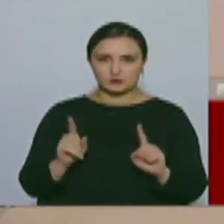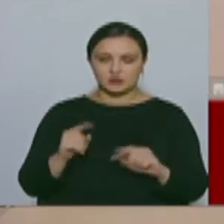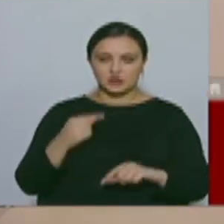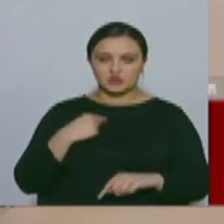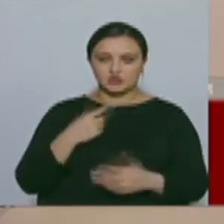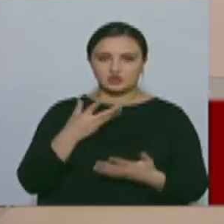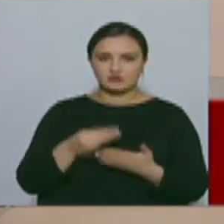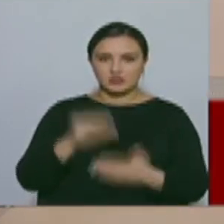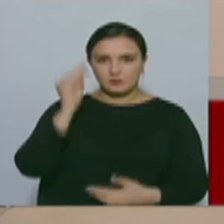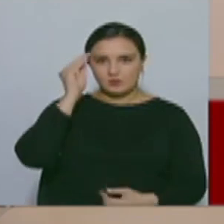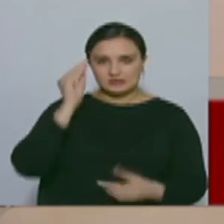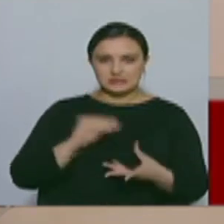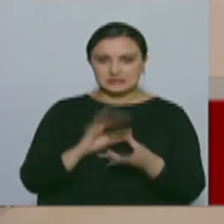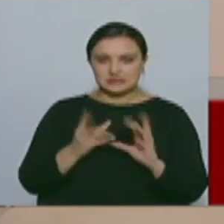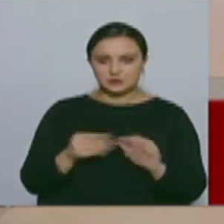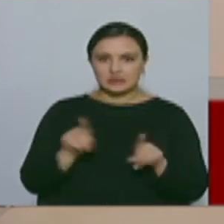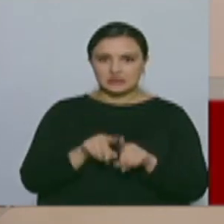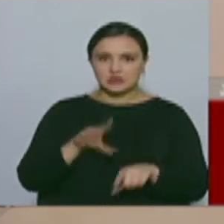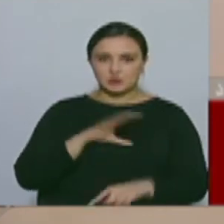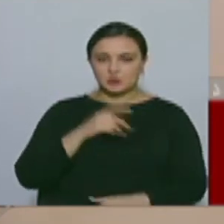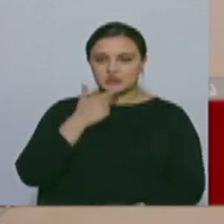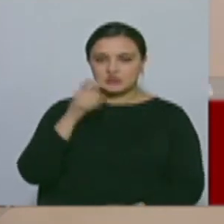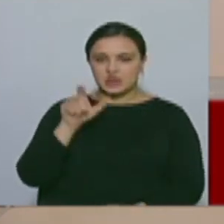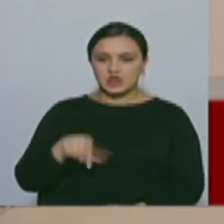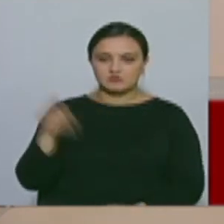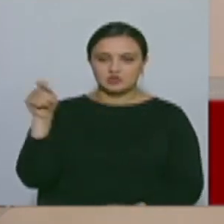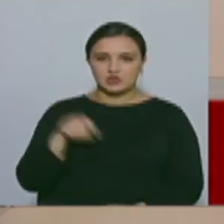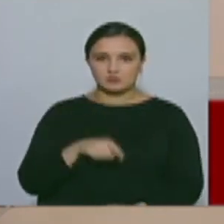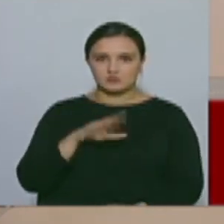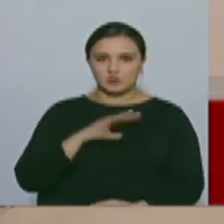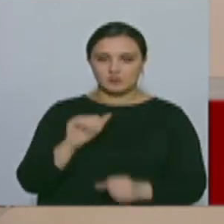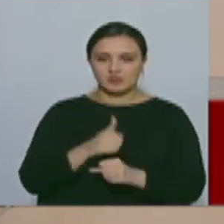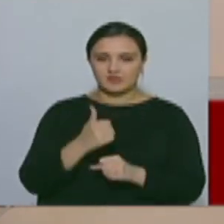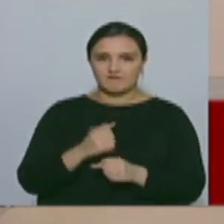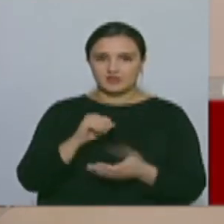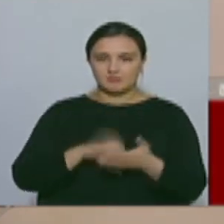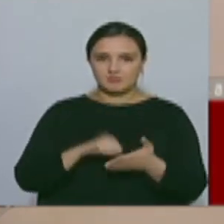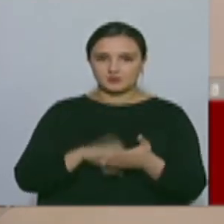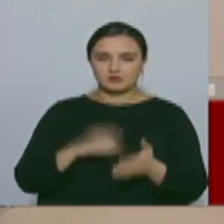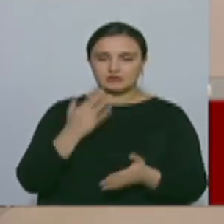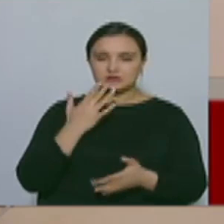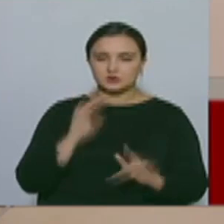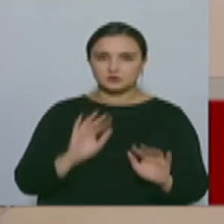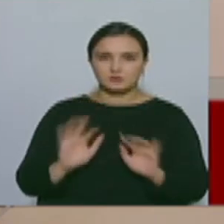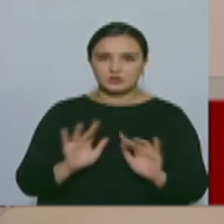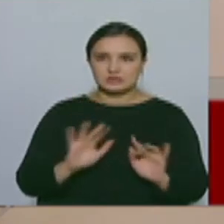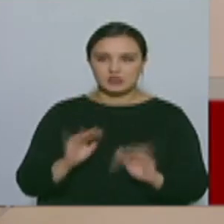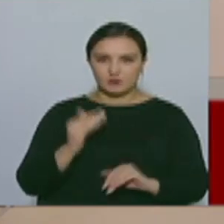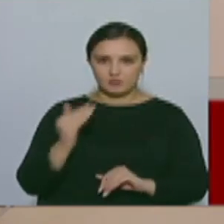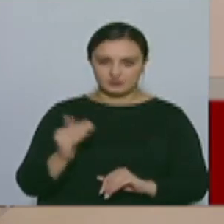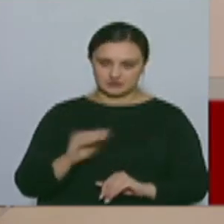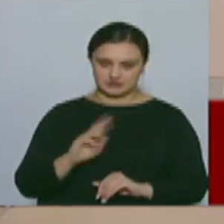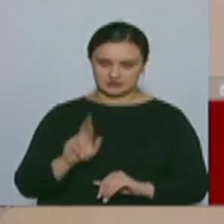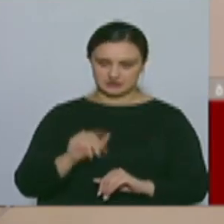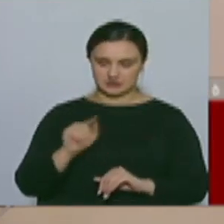ჩვენი პოზიცია ზოგადად ასეთი იყო რომ მიხეილ სააკაშვილის ჩამოსვლა იყო მთავარი ფაქტორი ნაციონალური მოძრაობის და